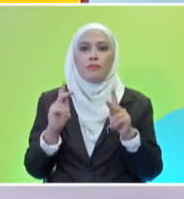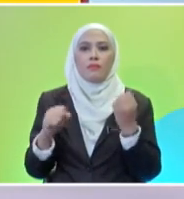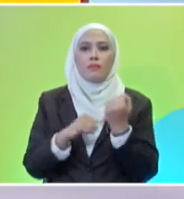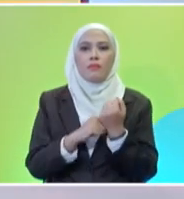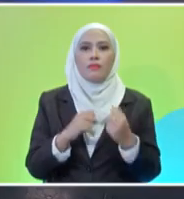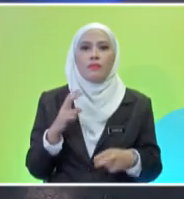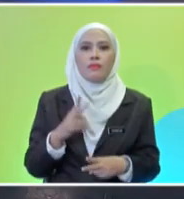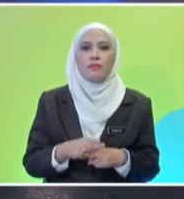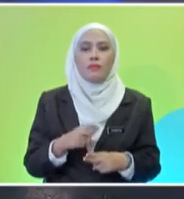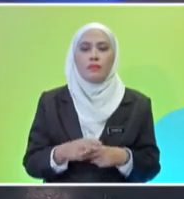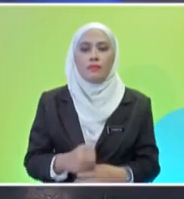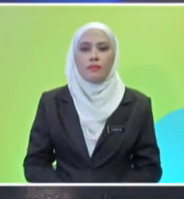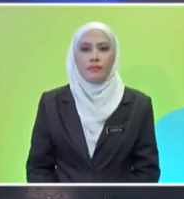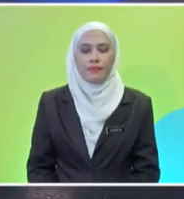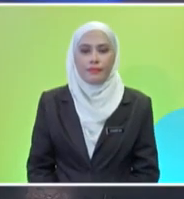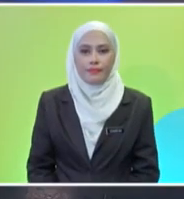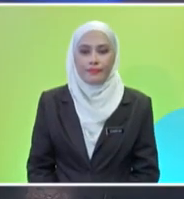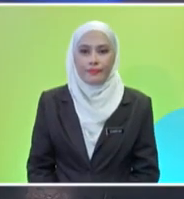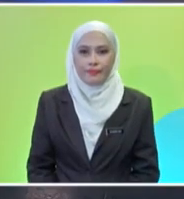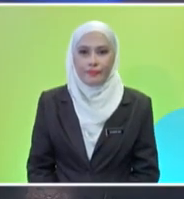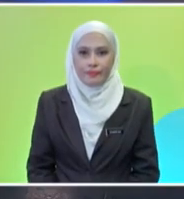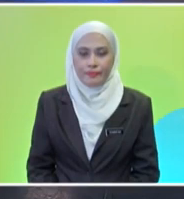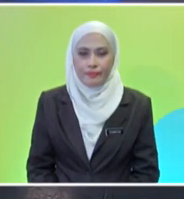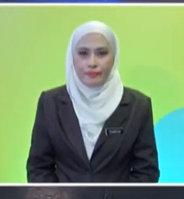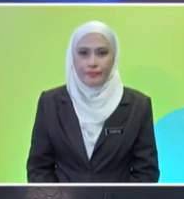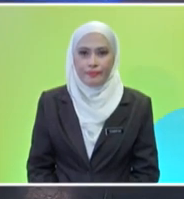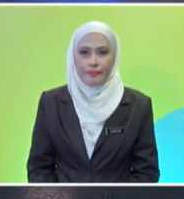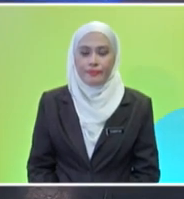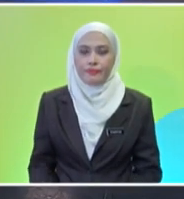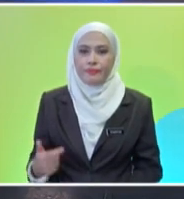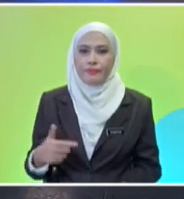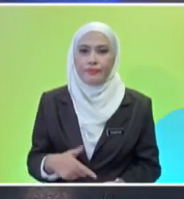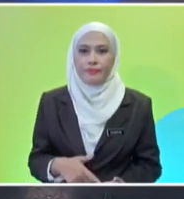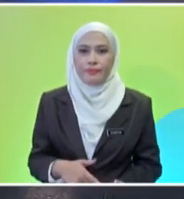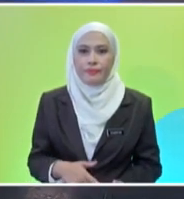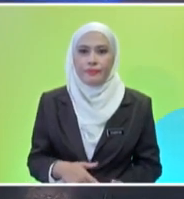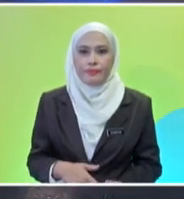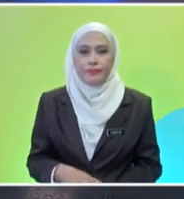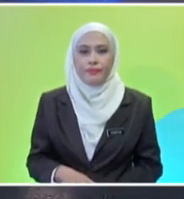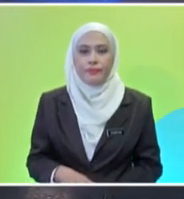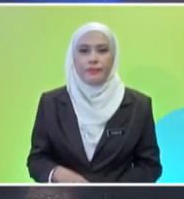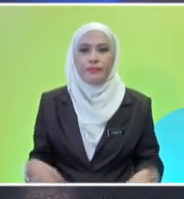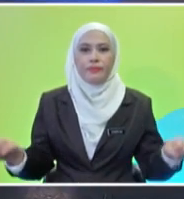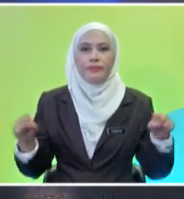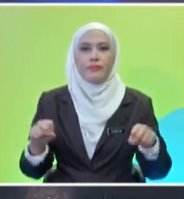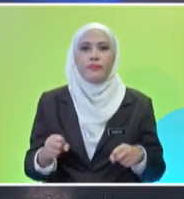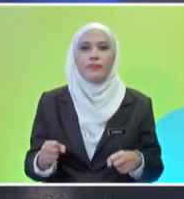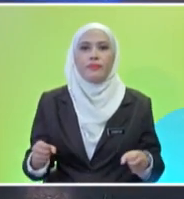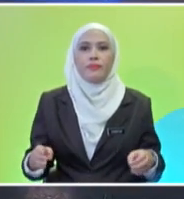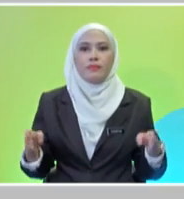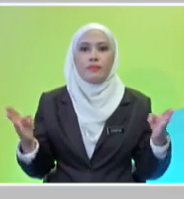Betul tak sabar-sabar tentang seni budaya warisan